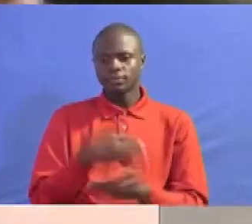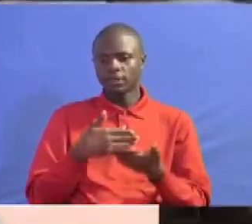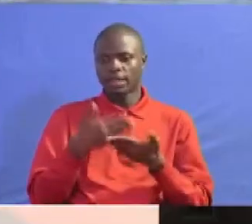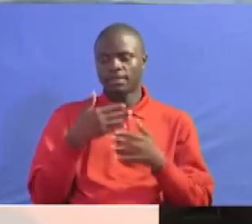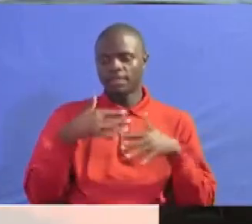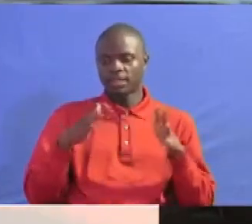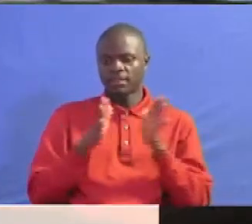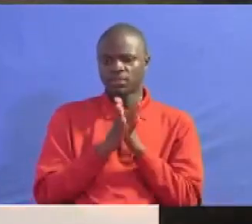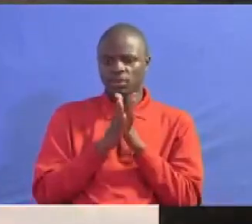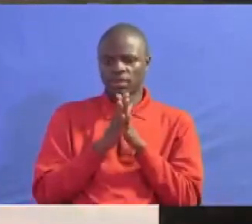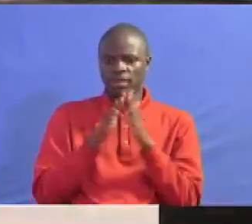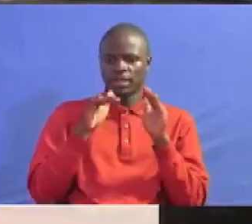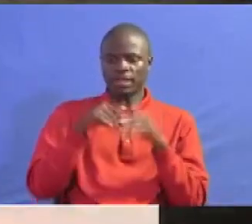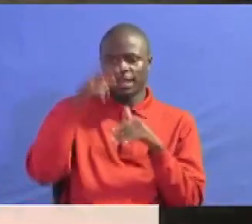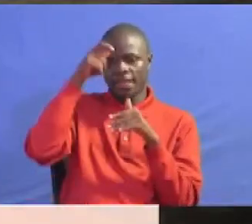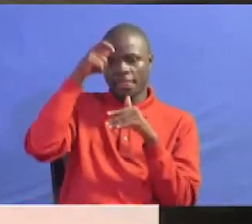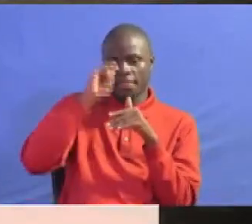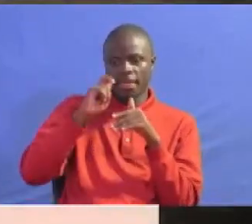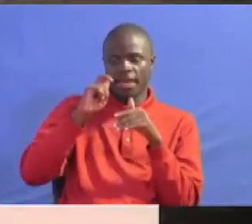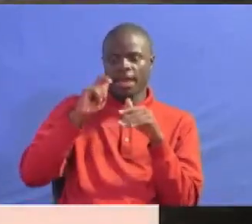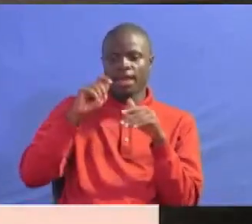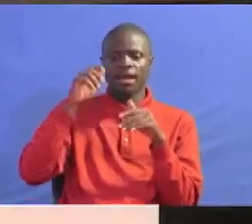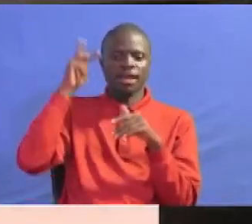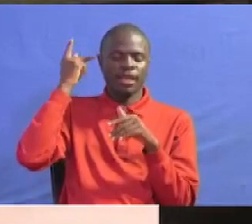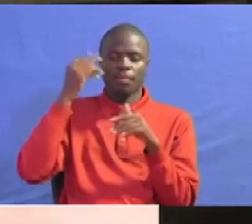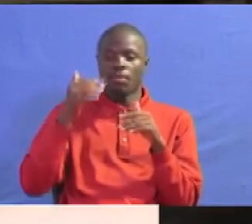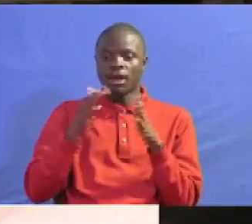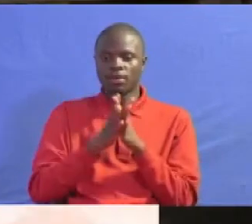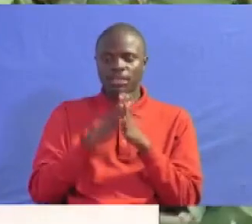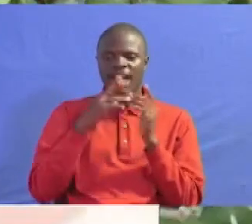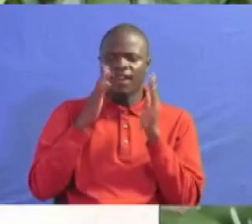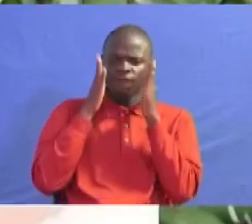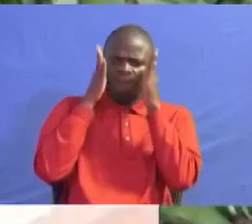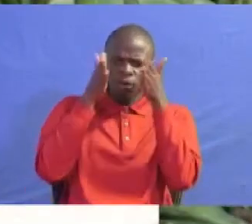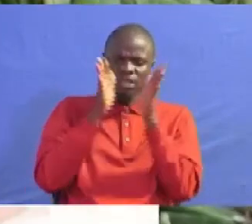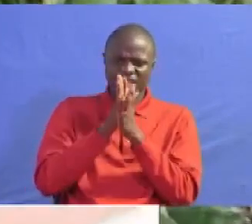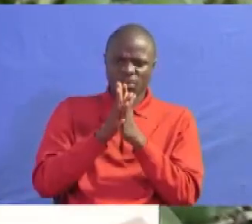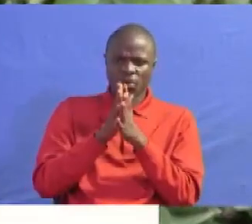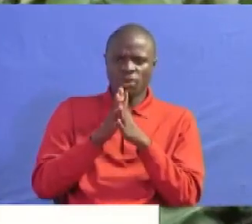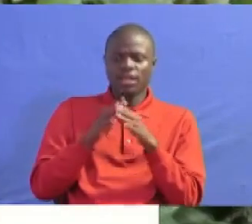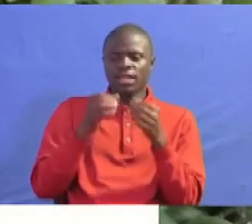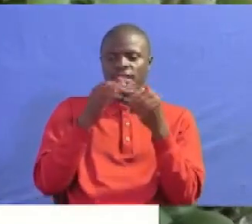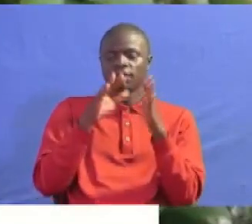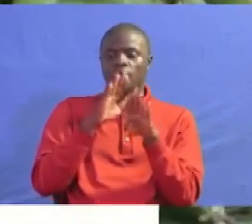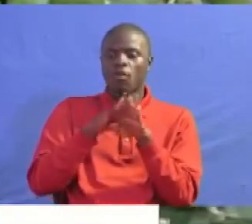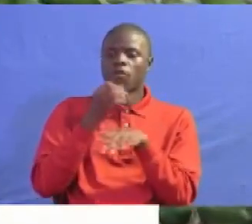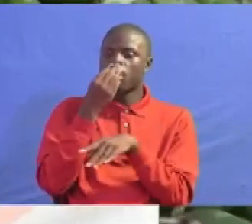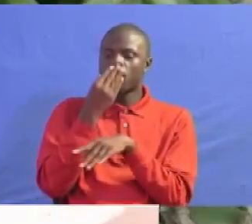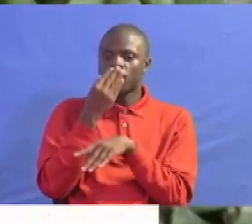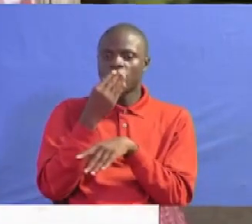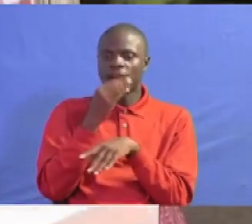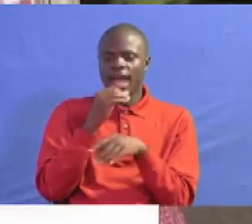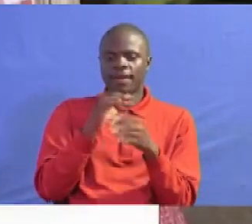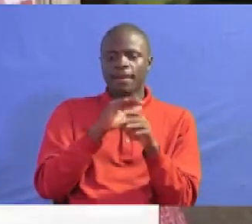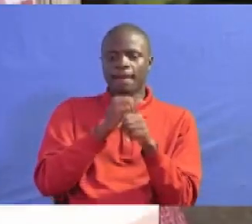Wafanyabiashara katika soko la Thika Madaraka, kaunti ya Kiambu, wamejitahidi katika usalama wa chakula na kuweka soko